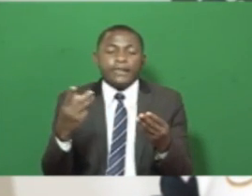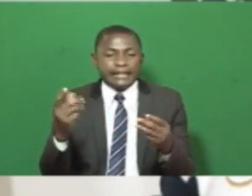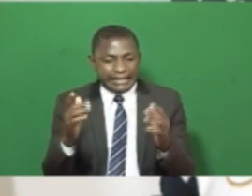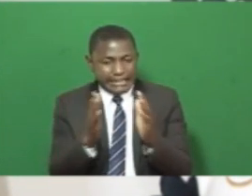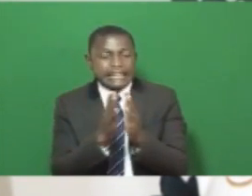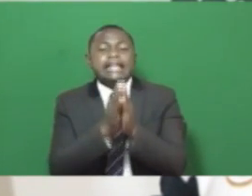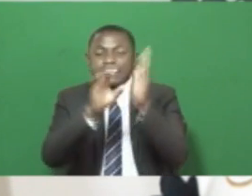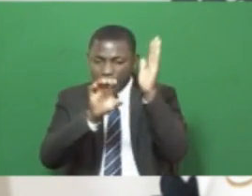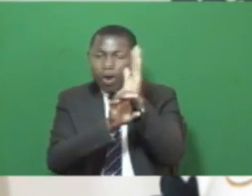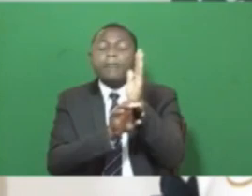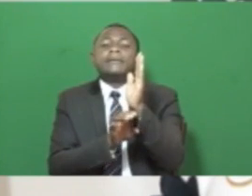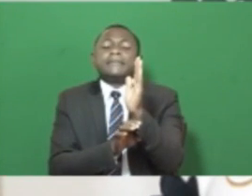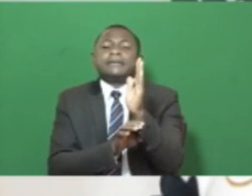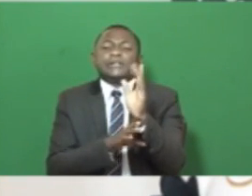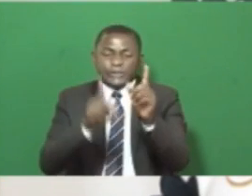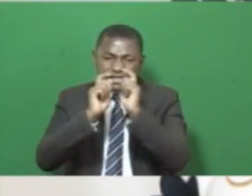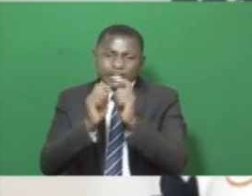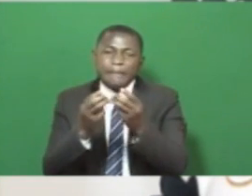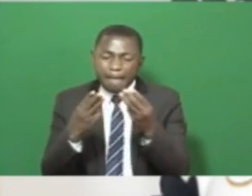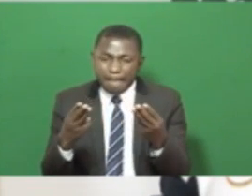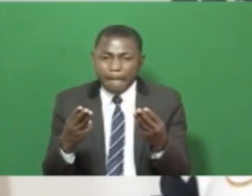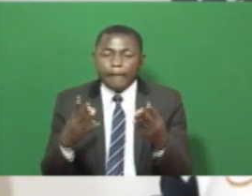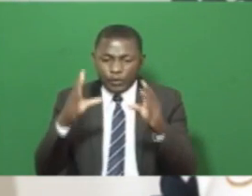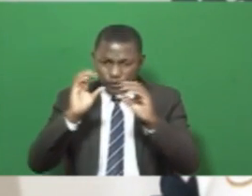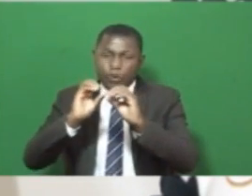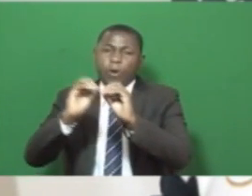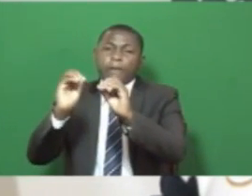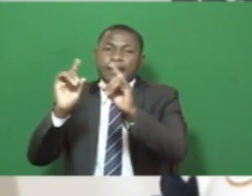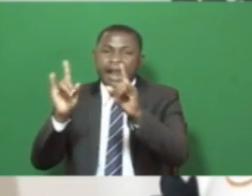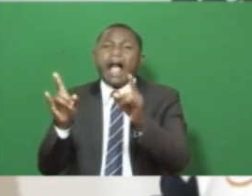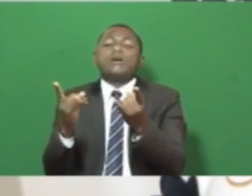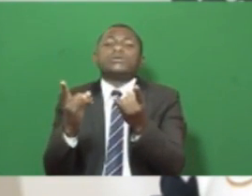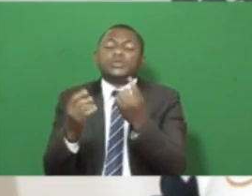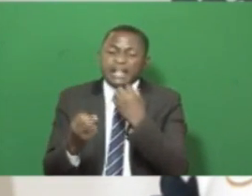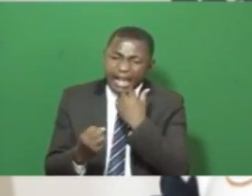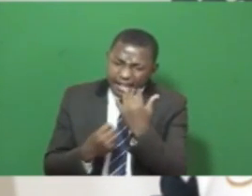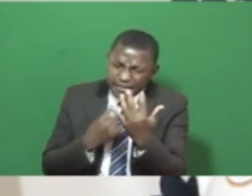kachoka ari kutaura mitemo ine 10 sekudzidza kwatakaita muchikamu chakapfuura. Kuzadzisa kwacho kwakaitaka